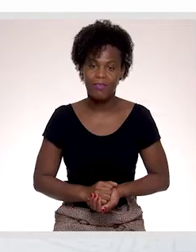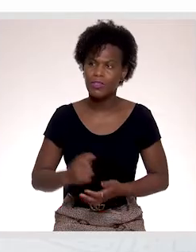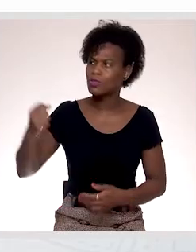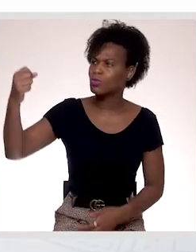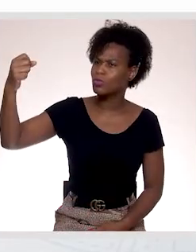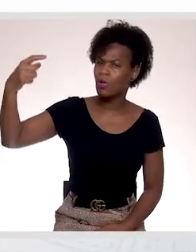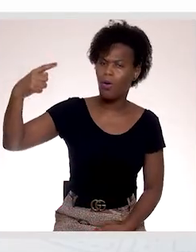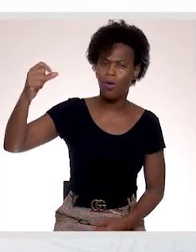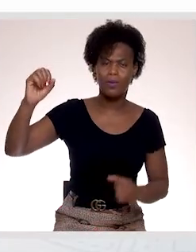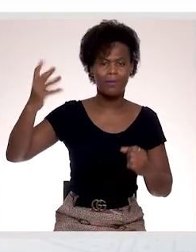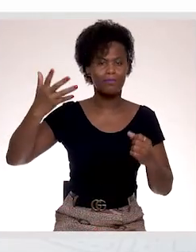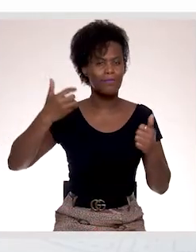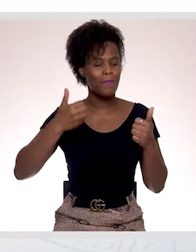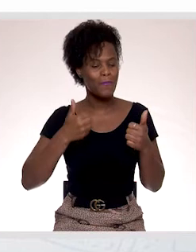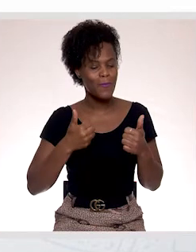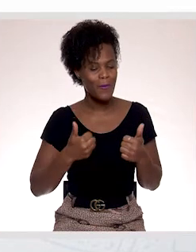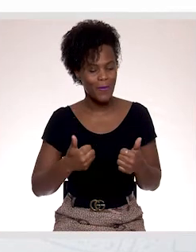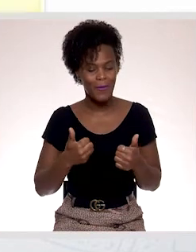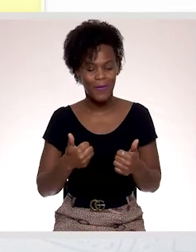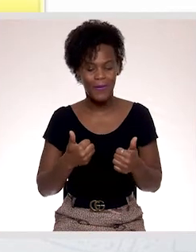Le soleil et le beau temps,